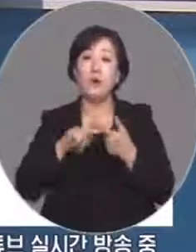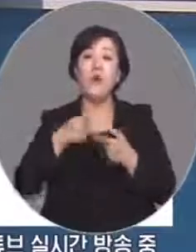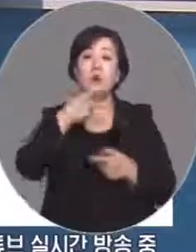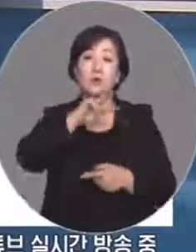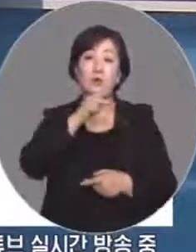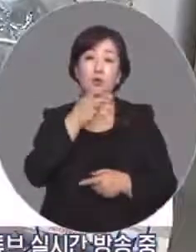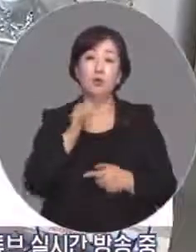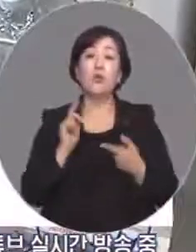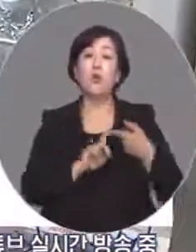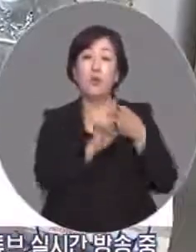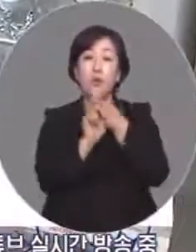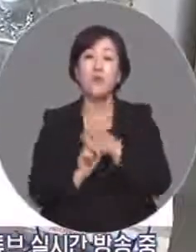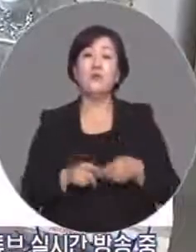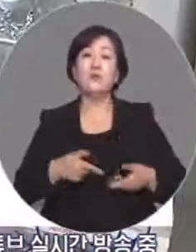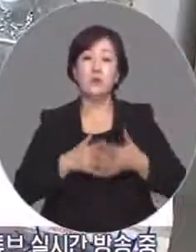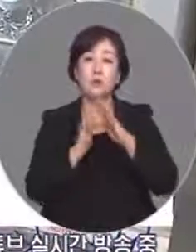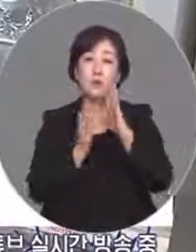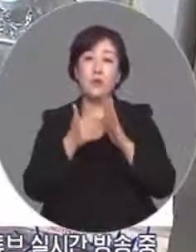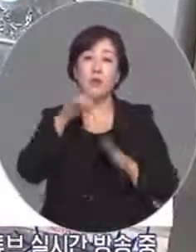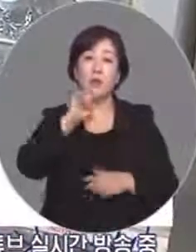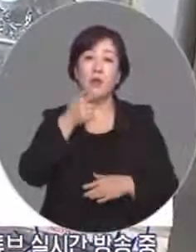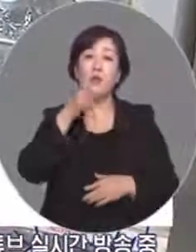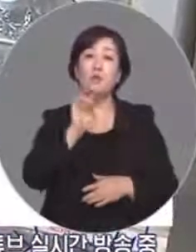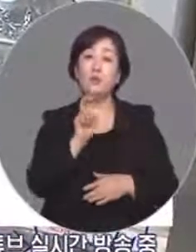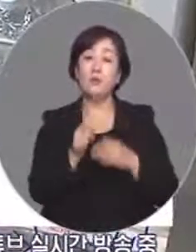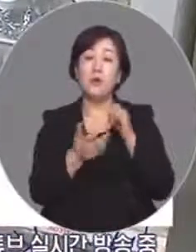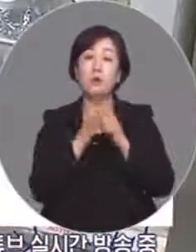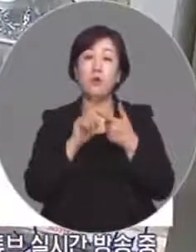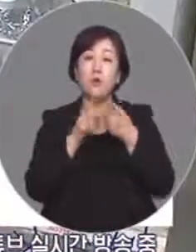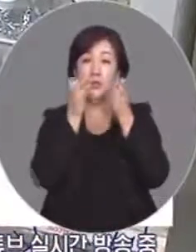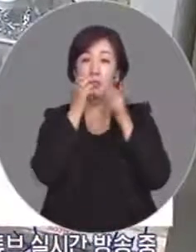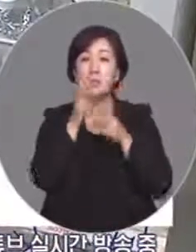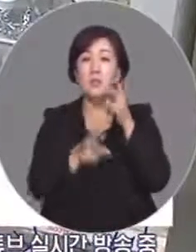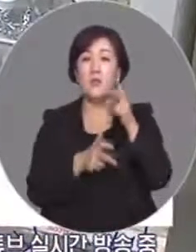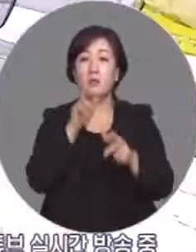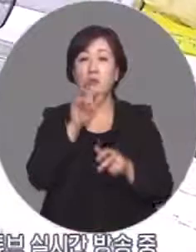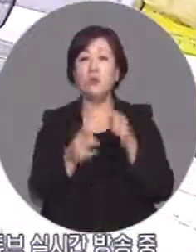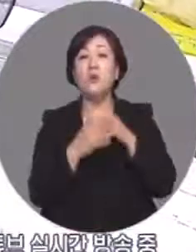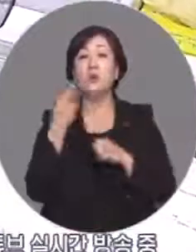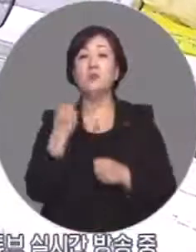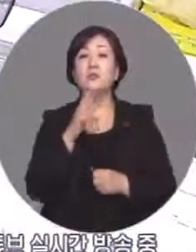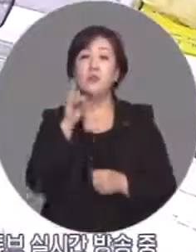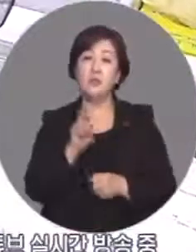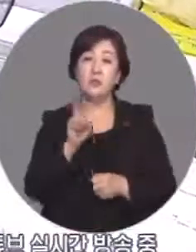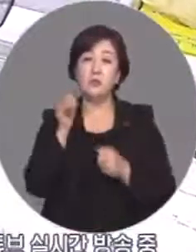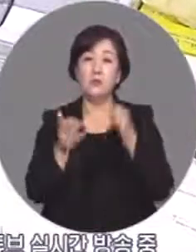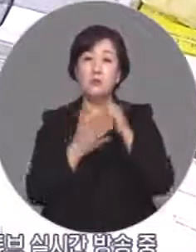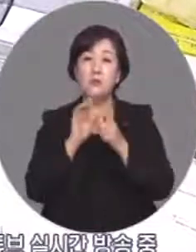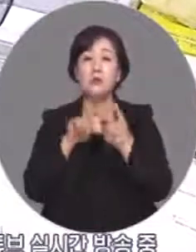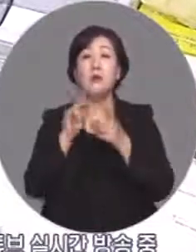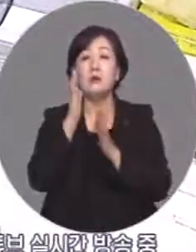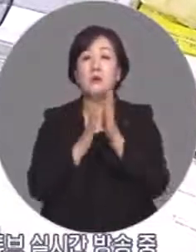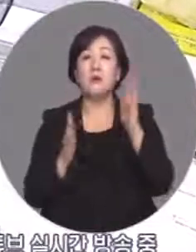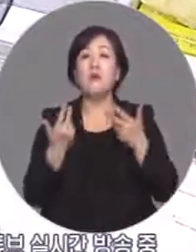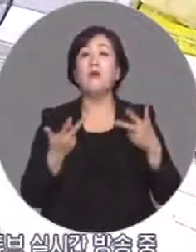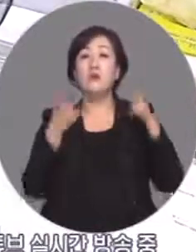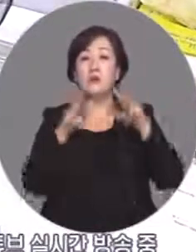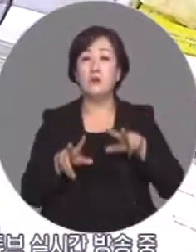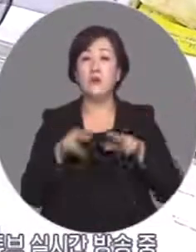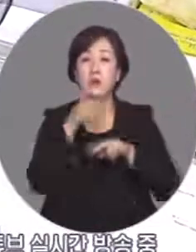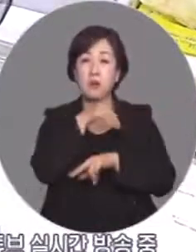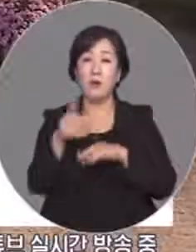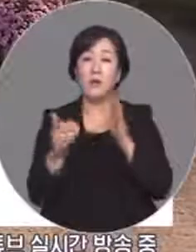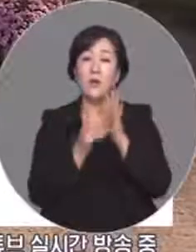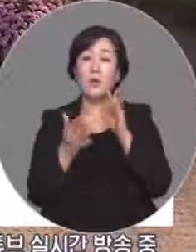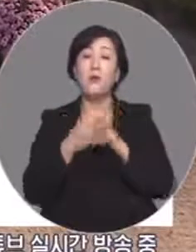모빌리티 클러스터 구축, 개념기술원 건립 등 신산업 육성과 2021 정원산업박람회 개최와